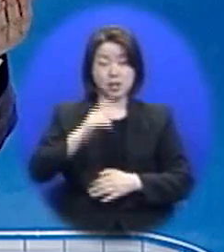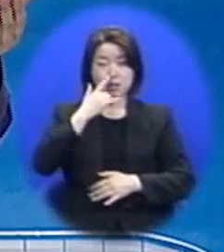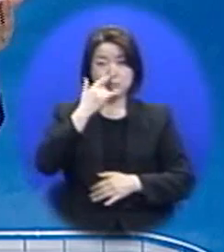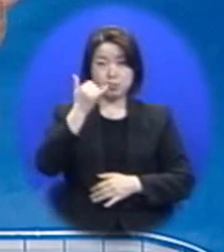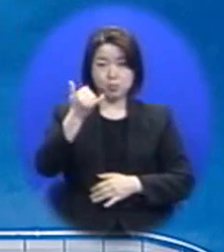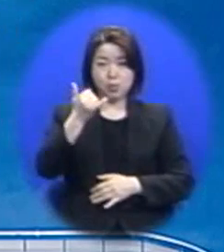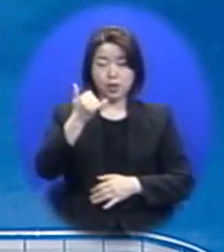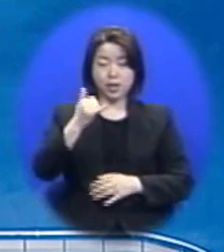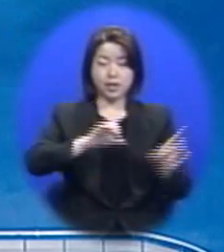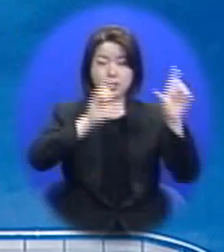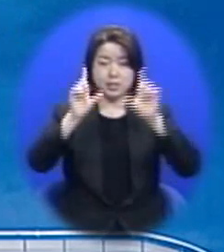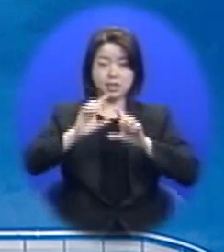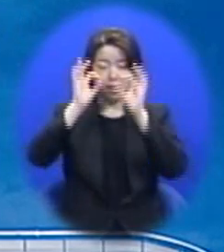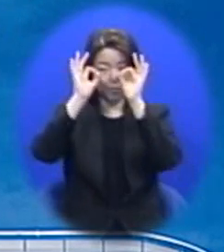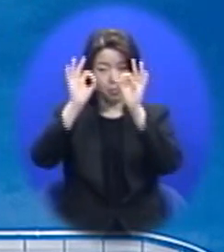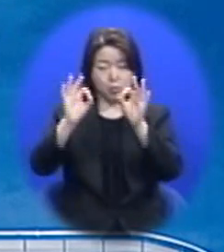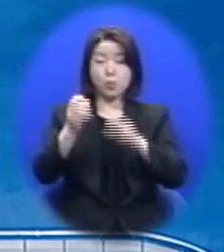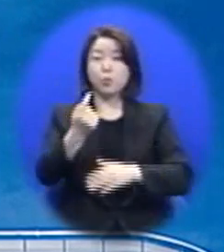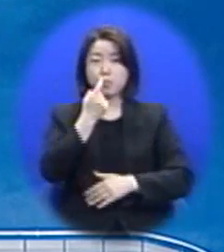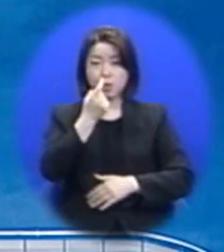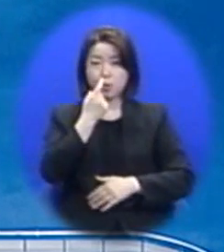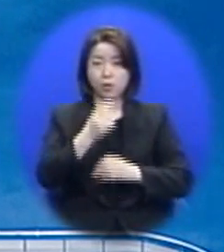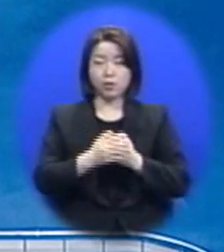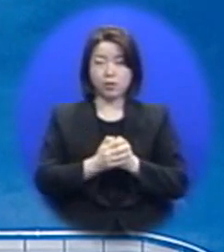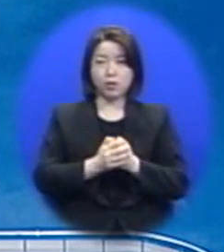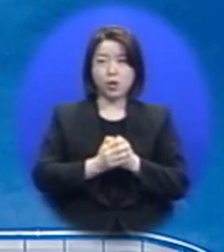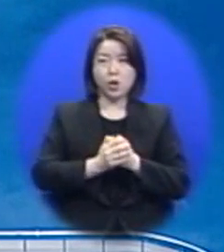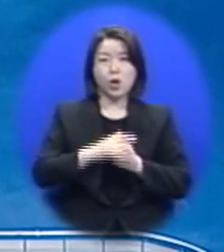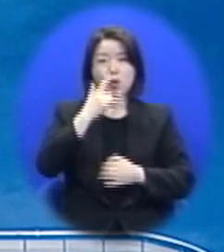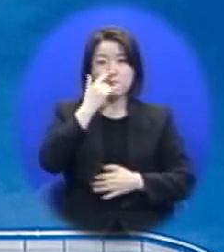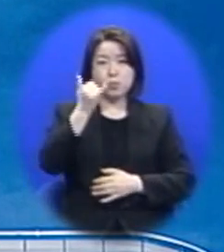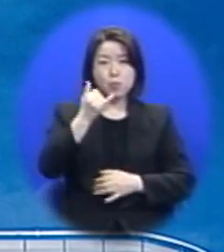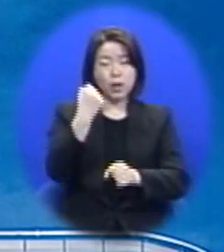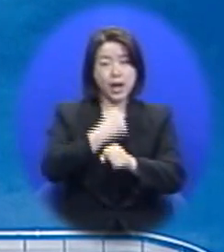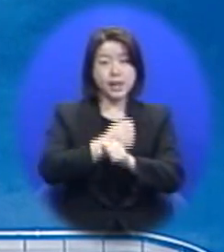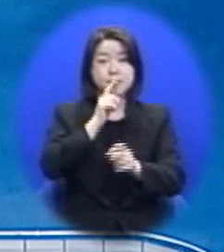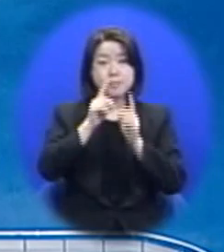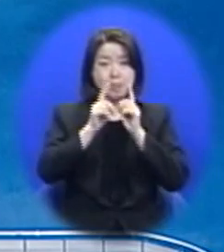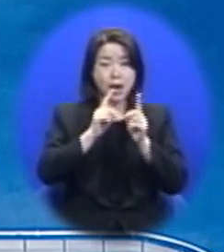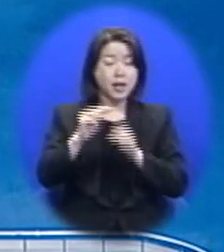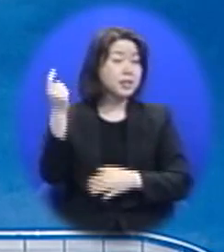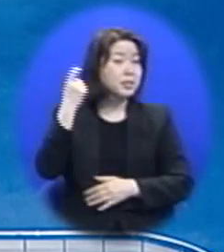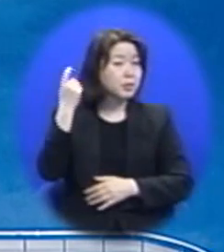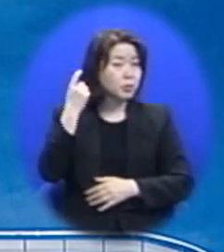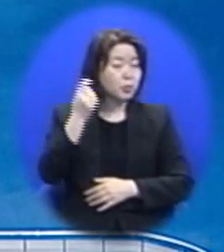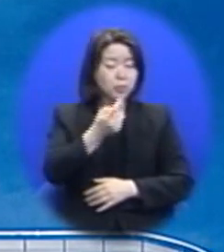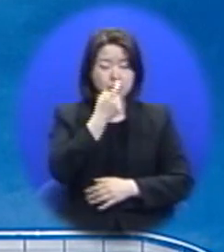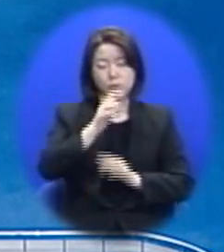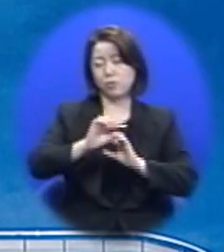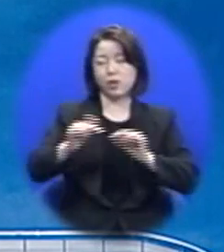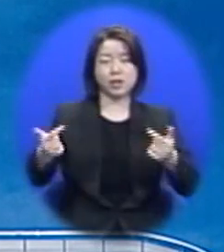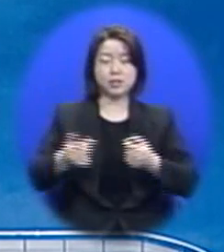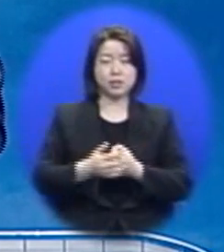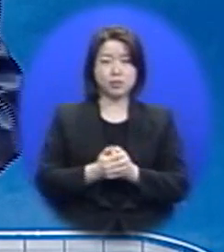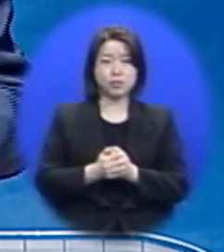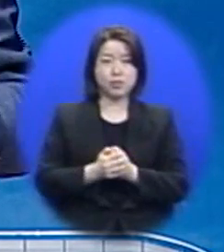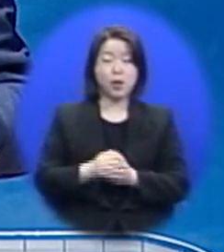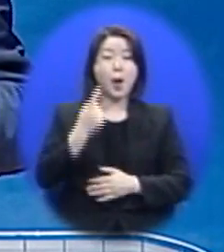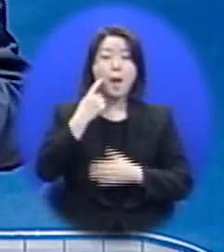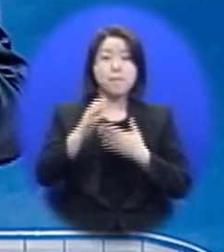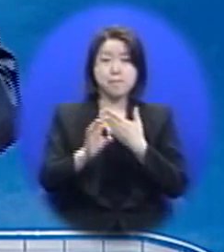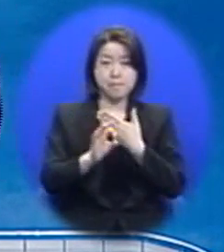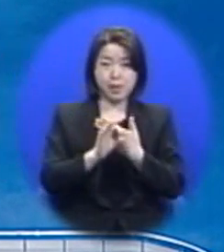부모의 삶을 보고서 배우지 부모가 하는 말을 듣고 배우는 게 아닙니다.